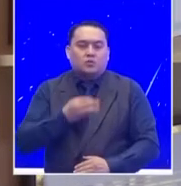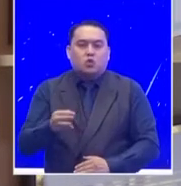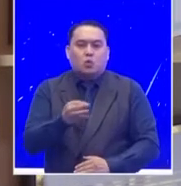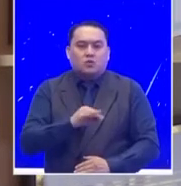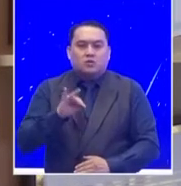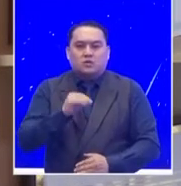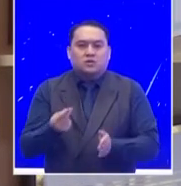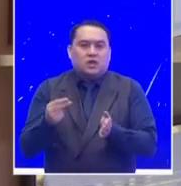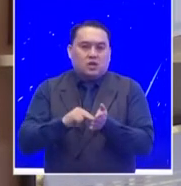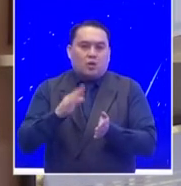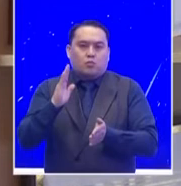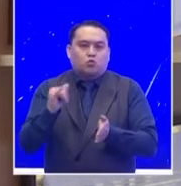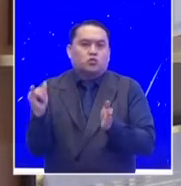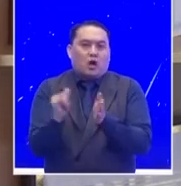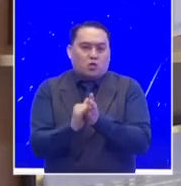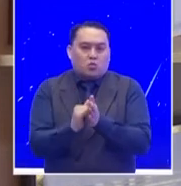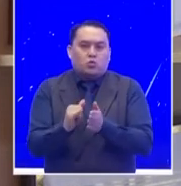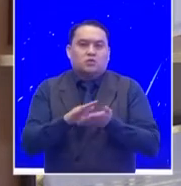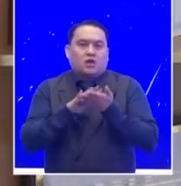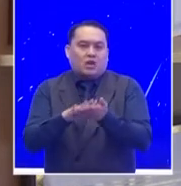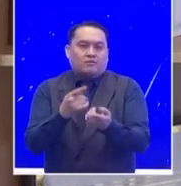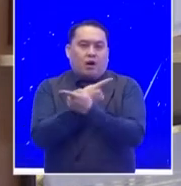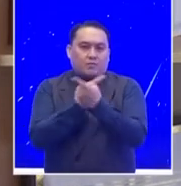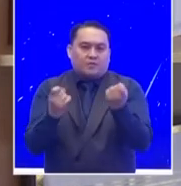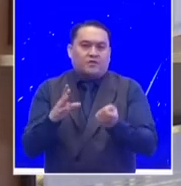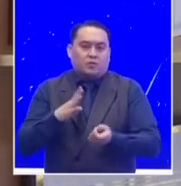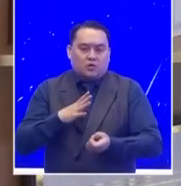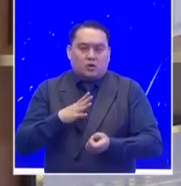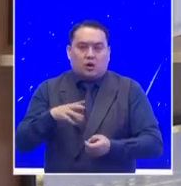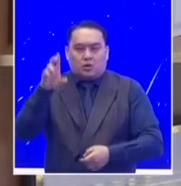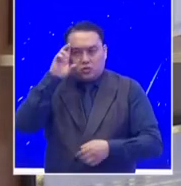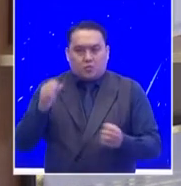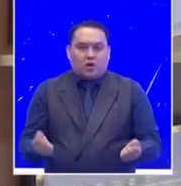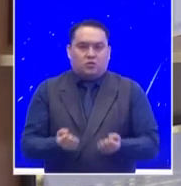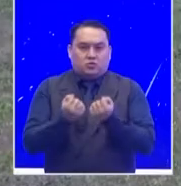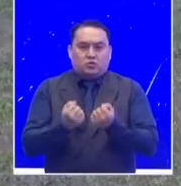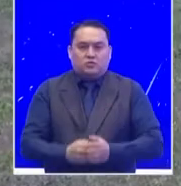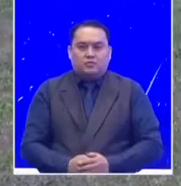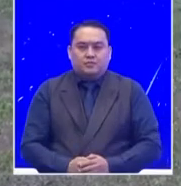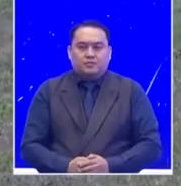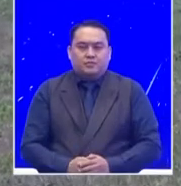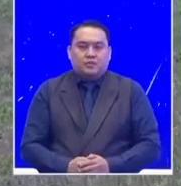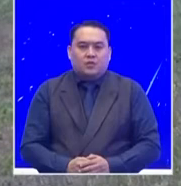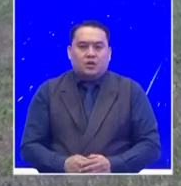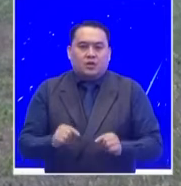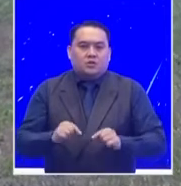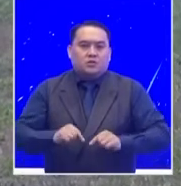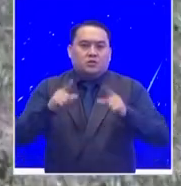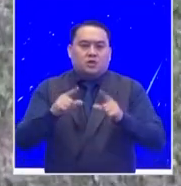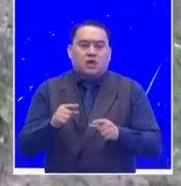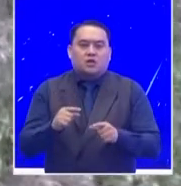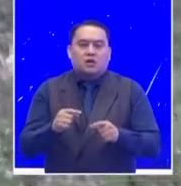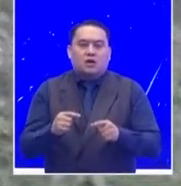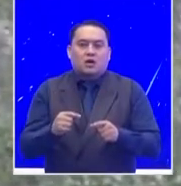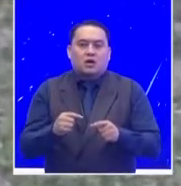И цена будет там установлена, у нас заявка подана. В этом формате государство поддерживает сельское хозяйство. Рост стоимости горючего